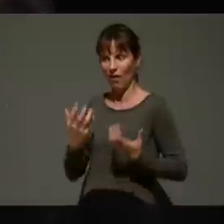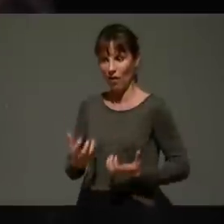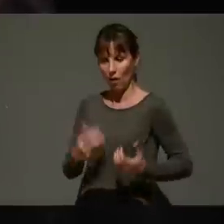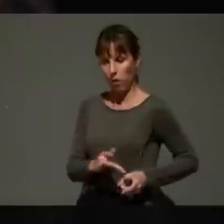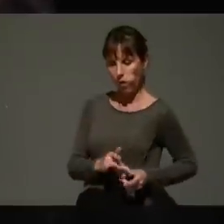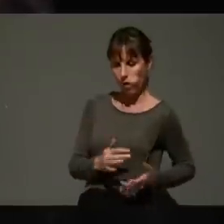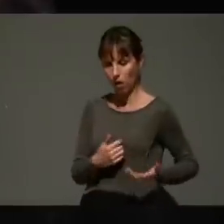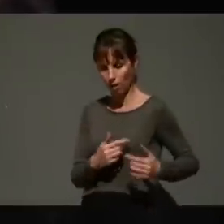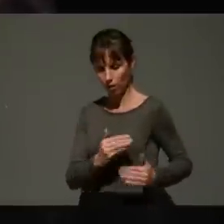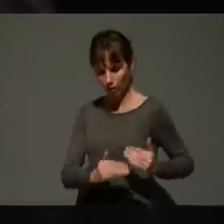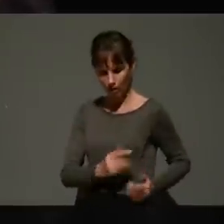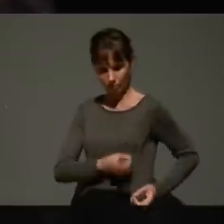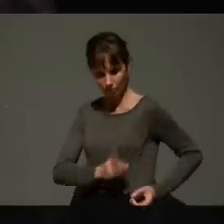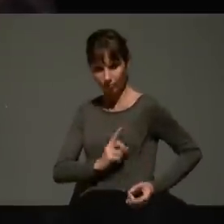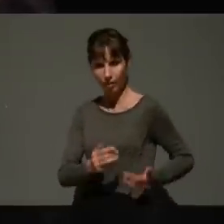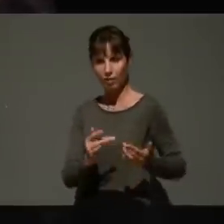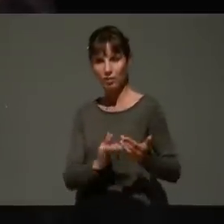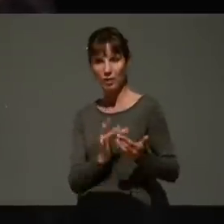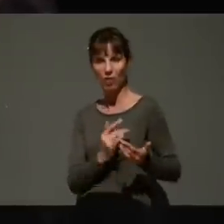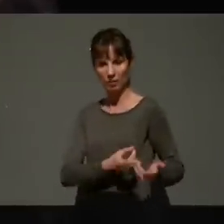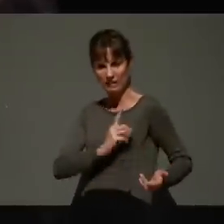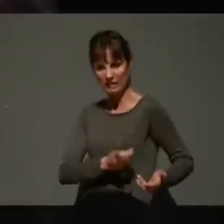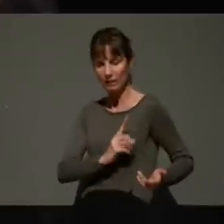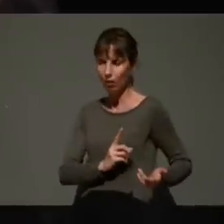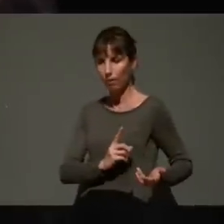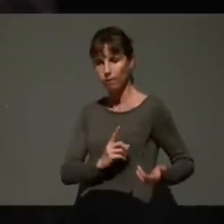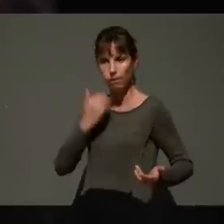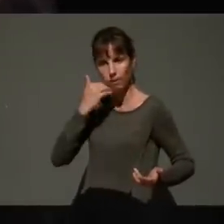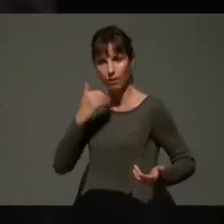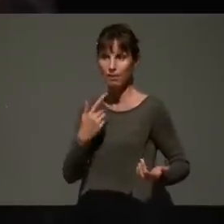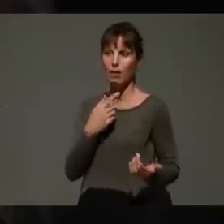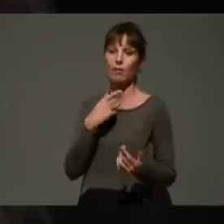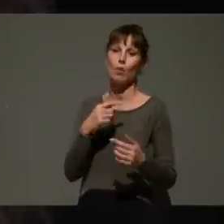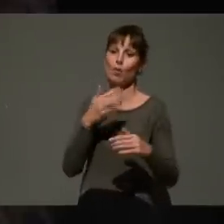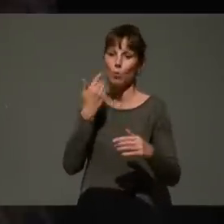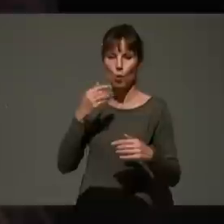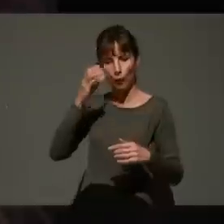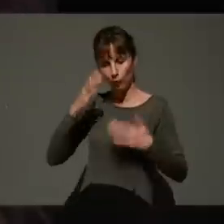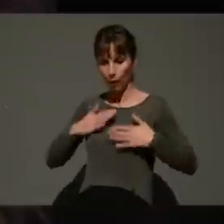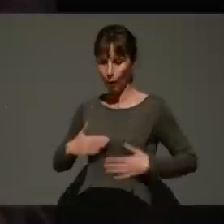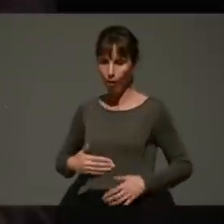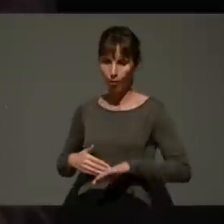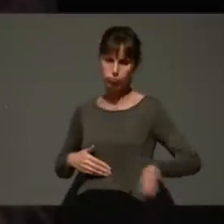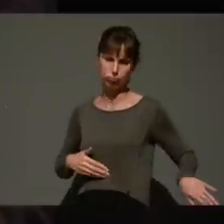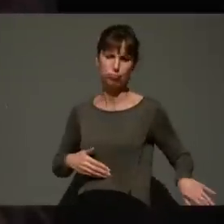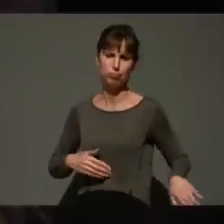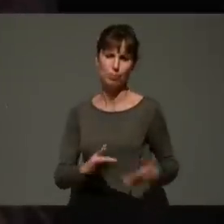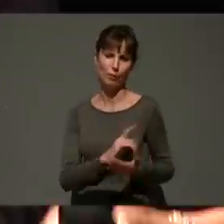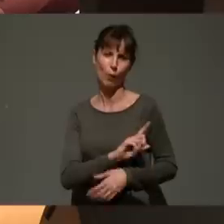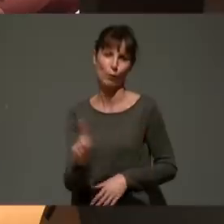absolument respecter ce que vous dit votre smartphone, quoi qu'il arrive. Là, je pense qu'il vaut mieux écouter son corps que son smartphone, c'est